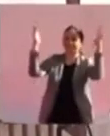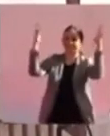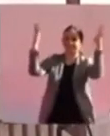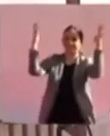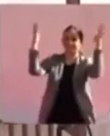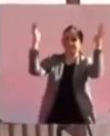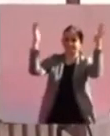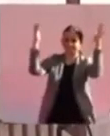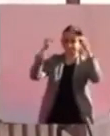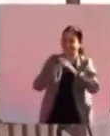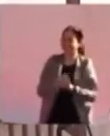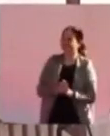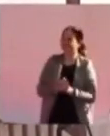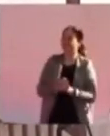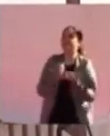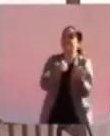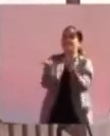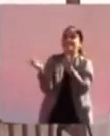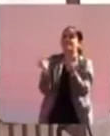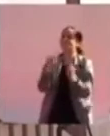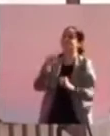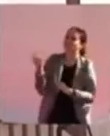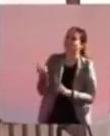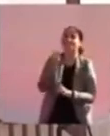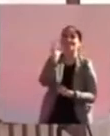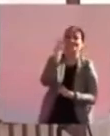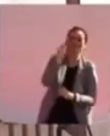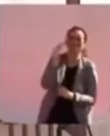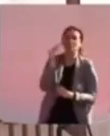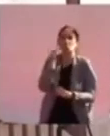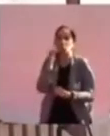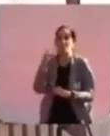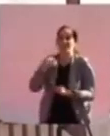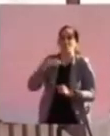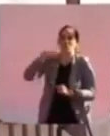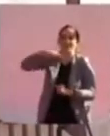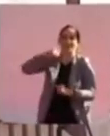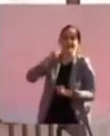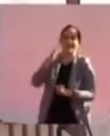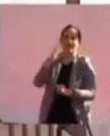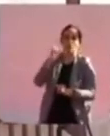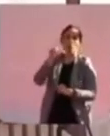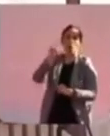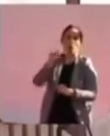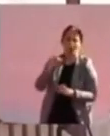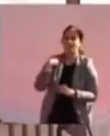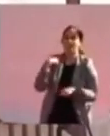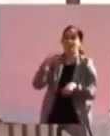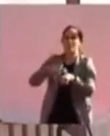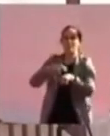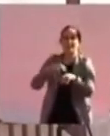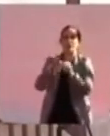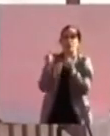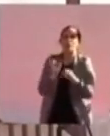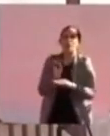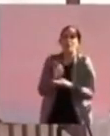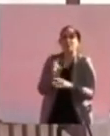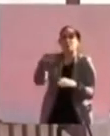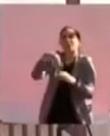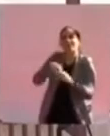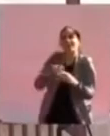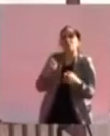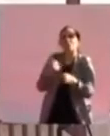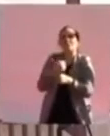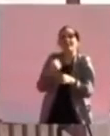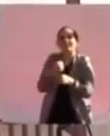salve a tutti e tutti come gli hanno detto sono nicola medico in formazione nell'ambito della medicina generale oggi